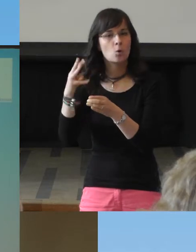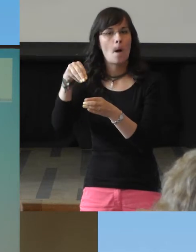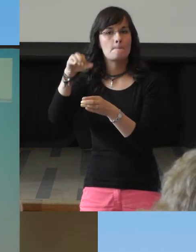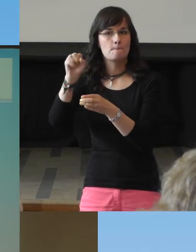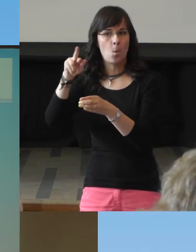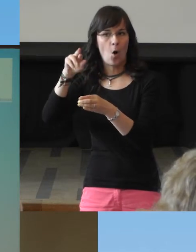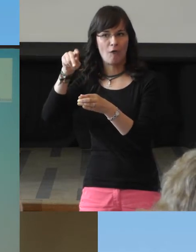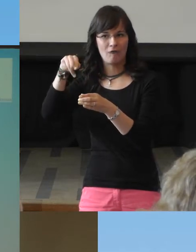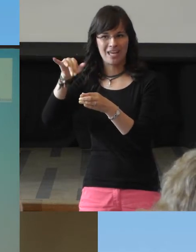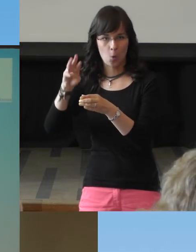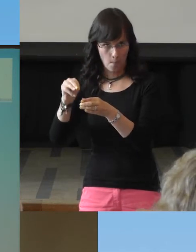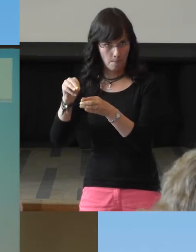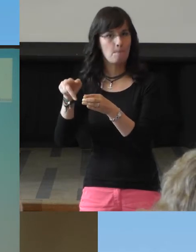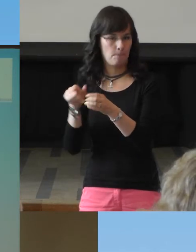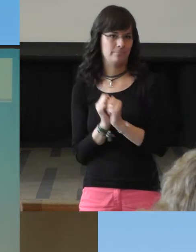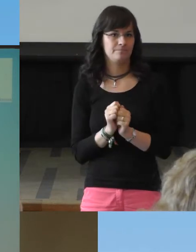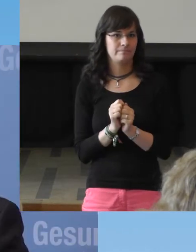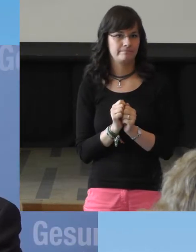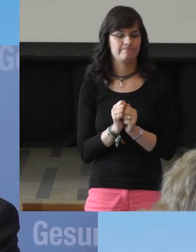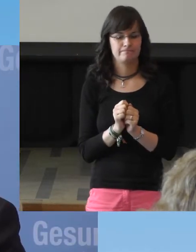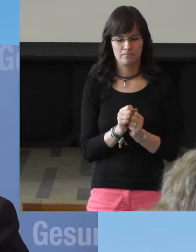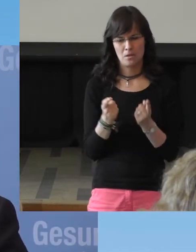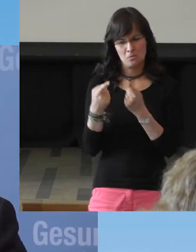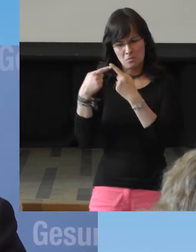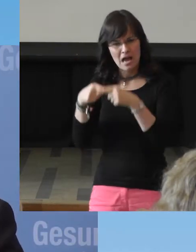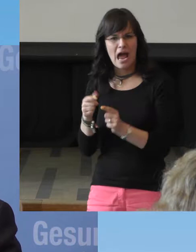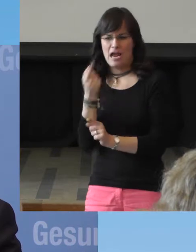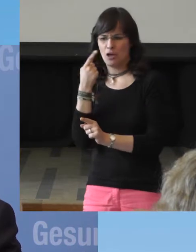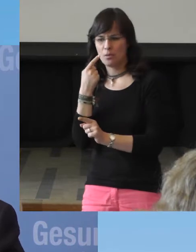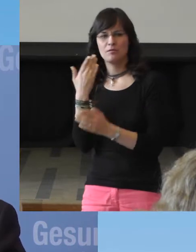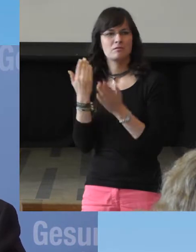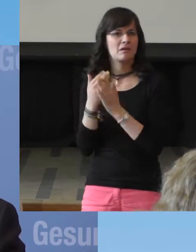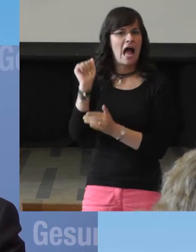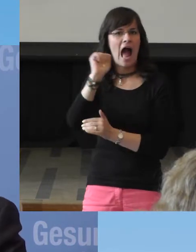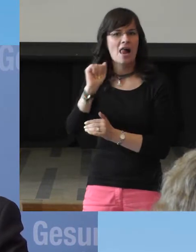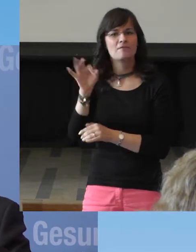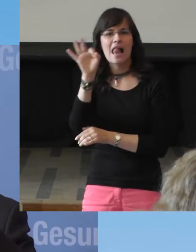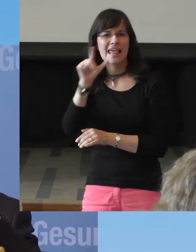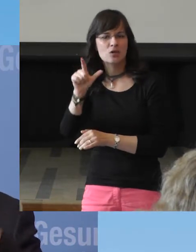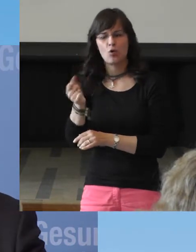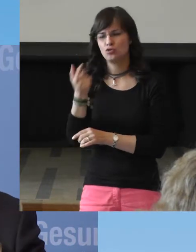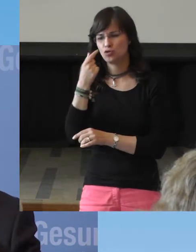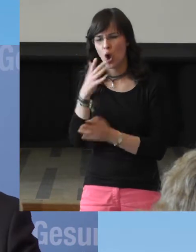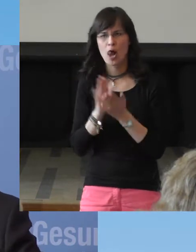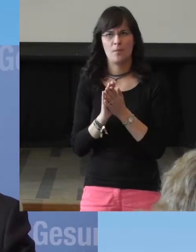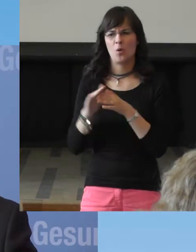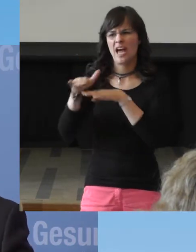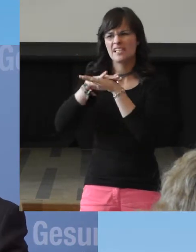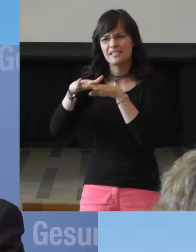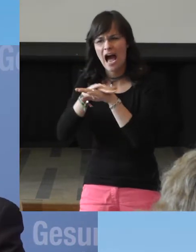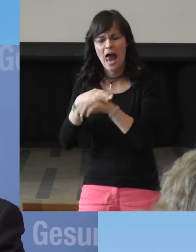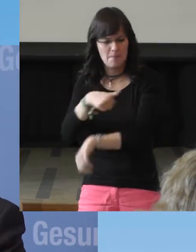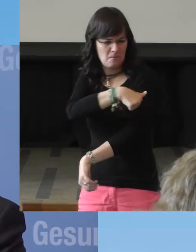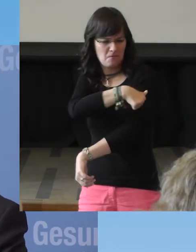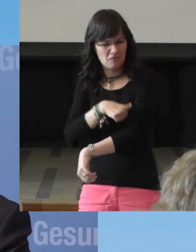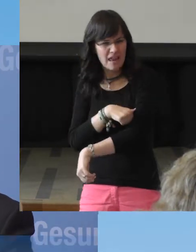Was umstritten ist, sind Sachen wie andere Medikamente, wie Alpha-Liponsäure, Vitaminen-Gaben, Salben, Pflaster, Hochtun